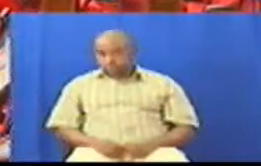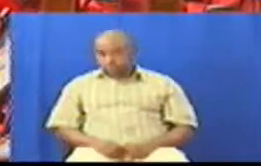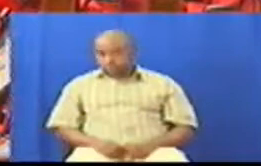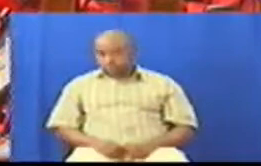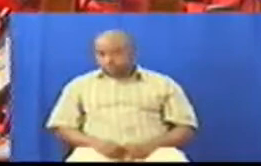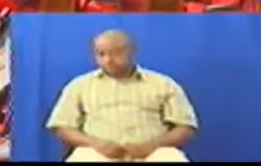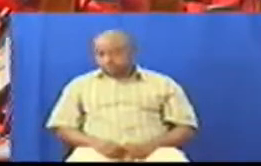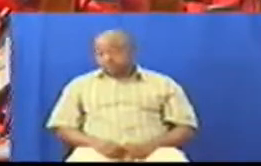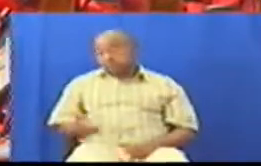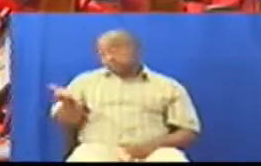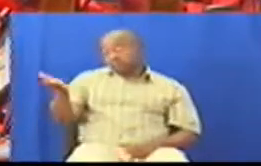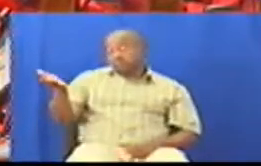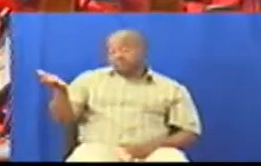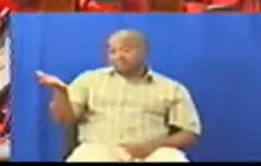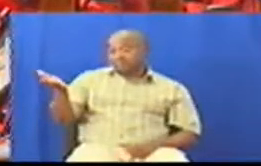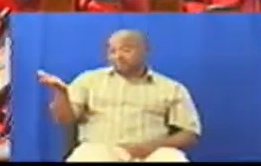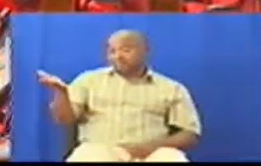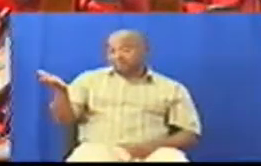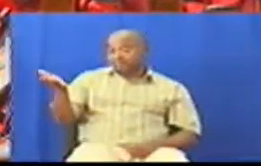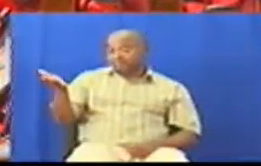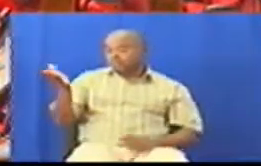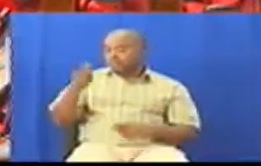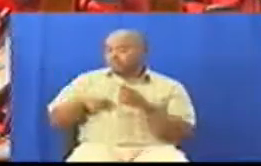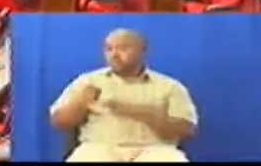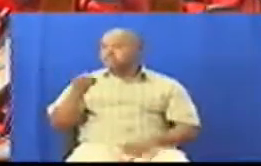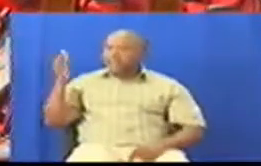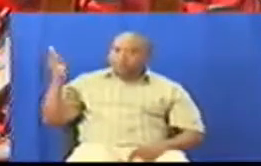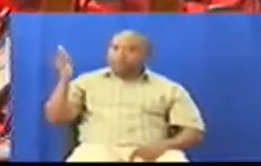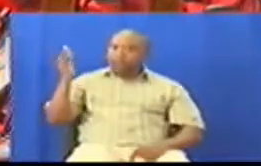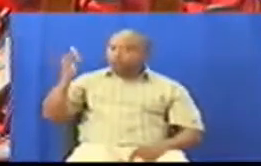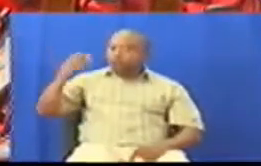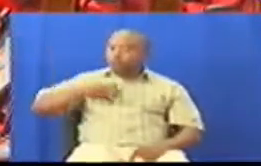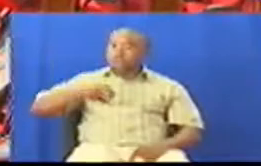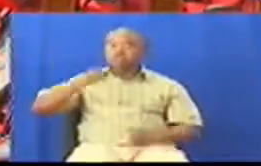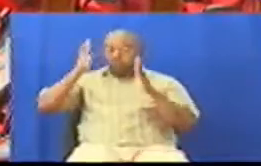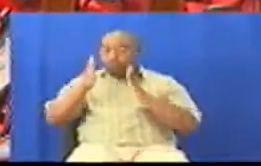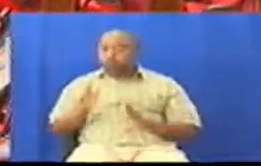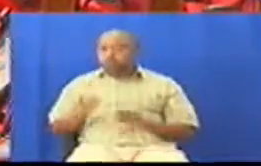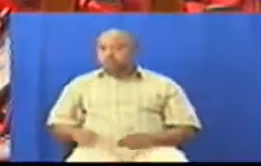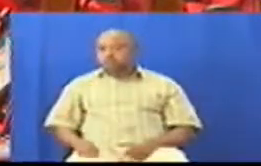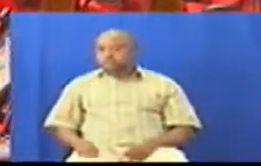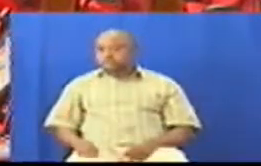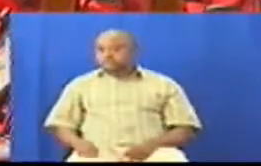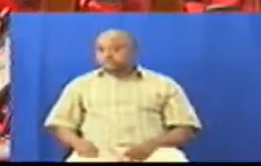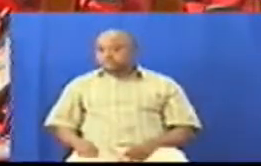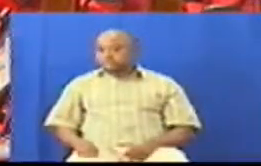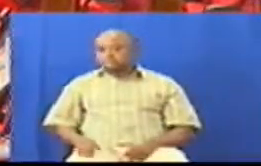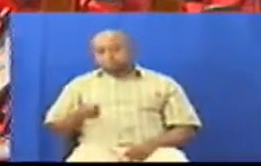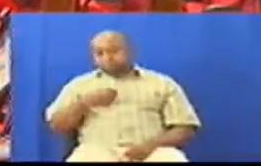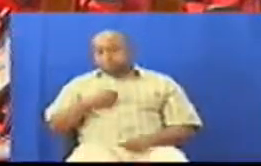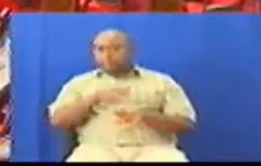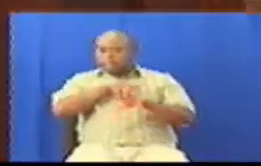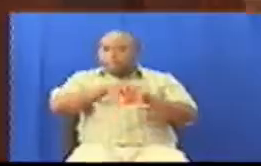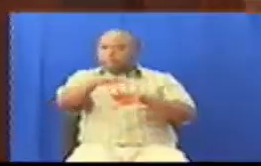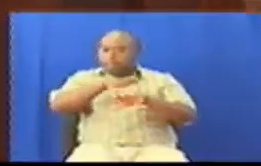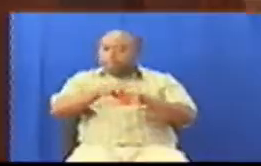Mheshimiwa Spika, katika hotuba ya Mheshimiwa Waziri Mkuu imetaja kazi nzuri sana